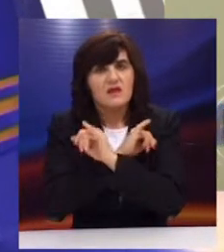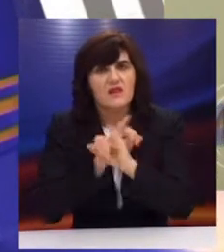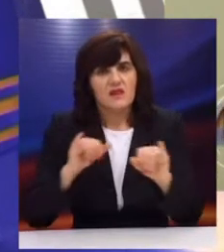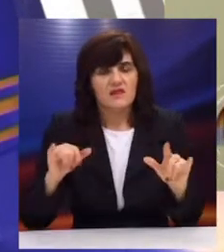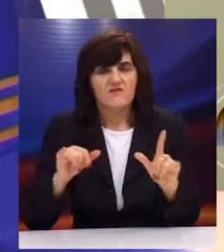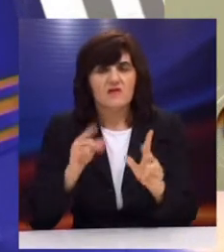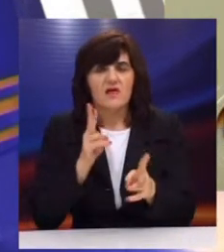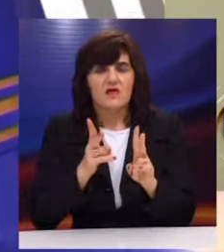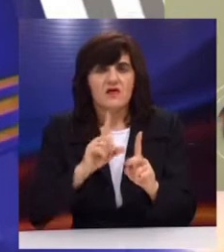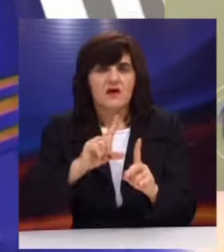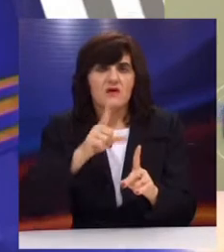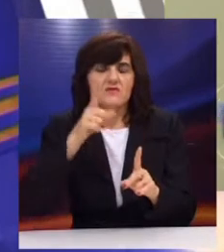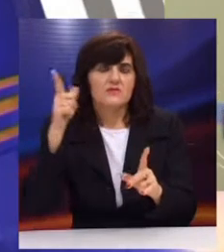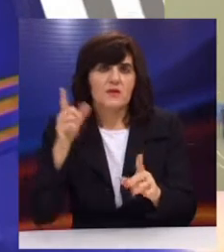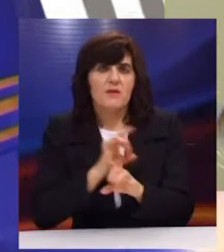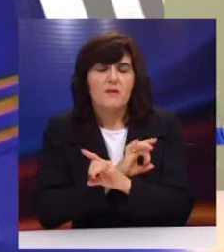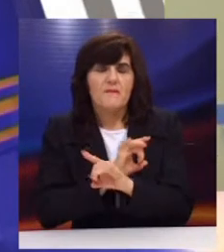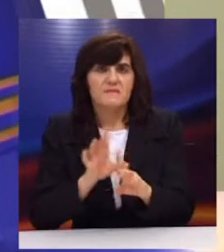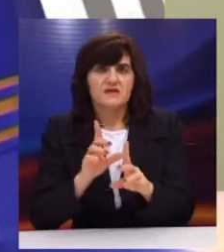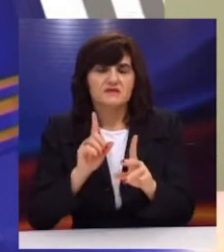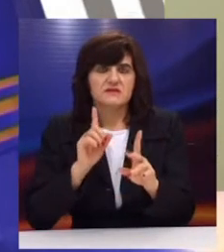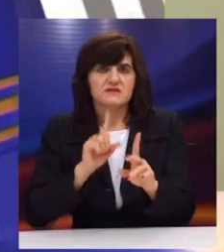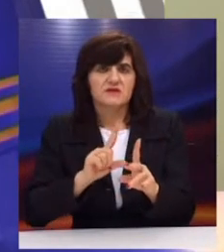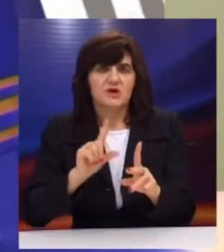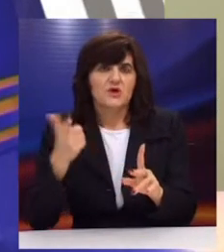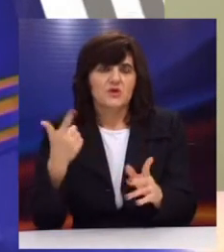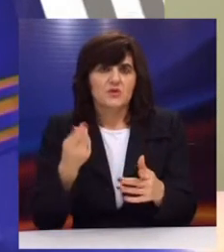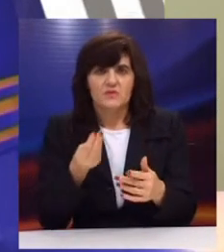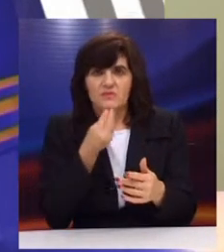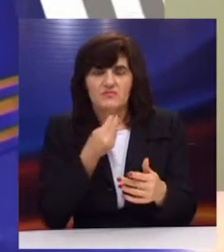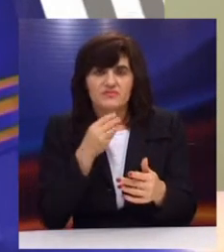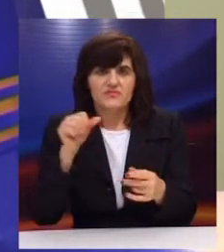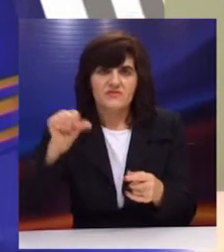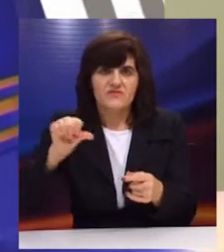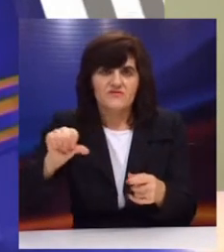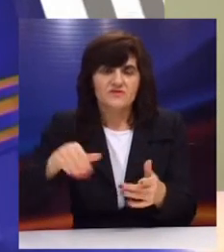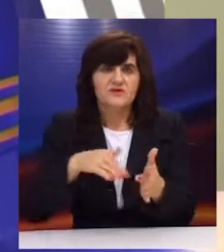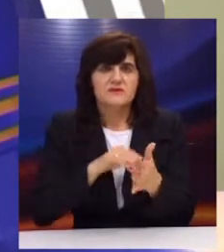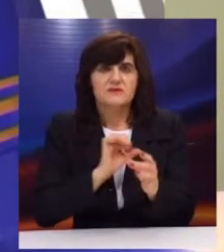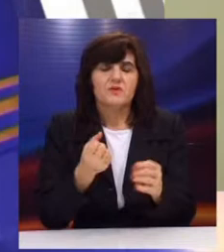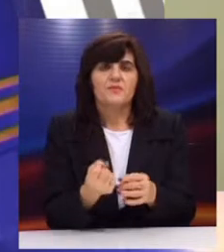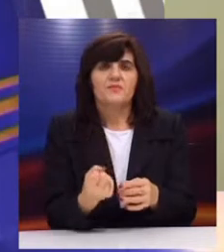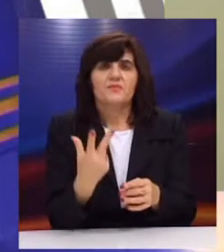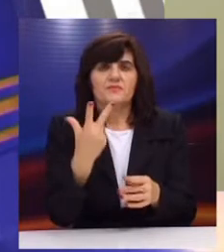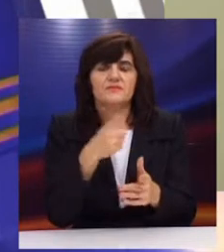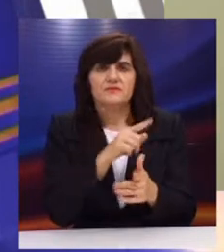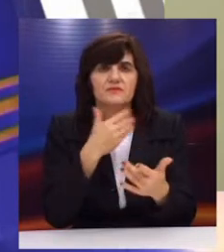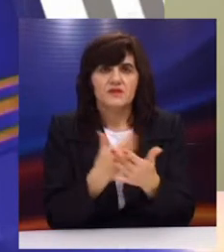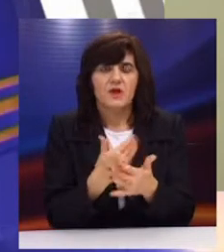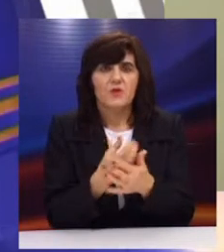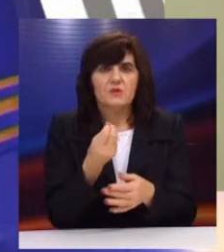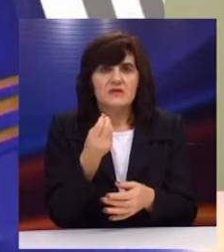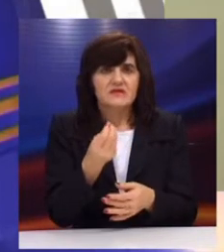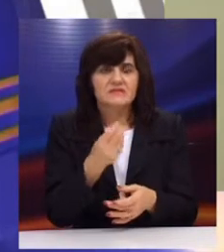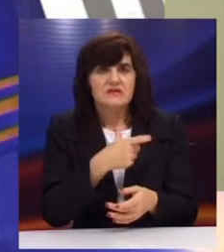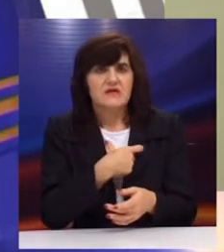razvoja poljoprivredne proizvodnje bez genetički modifikovanih organizama, jer sa ulaskom genetički modifikovanih organizama srpska poljoprivreda ne